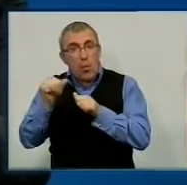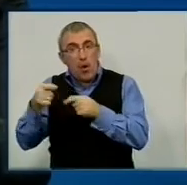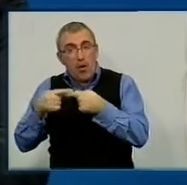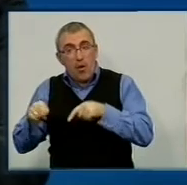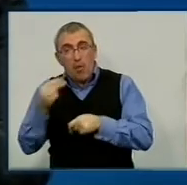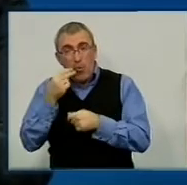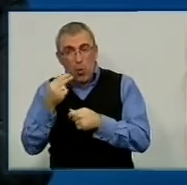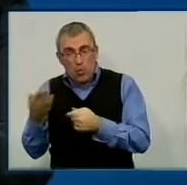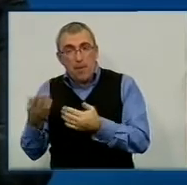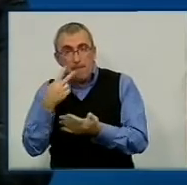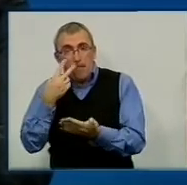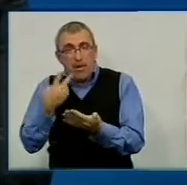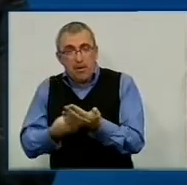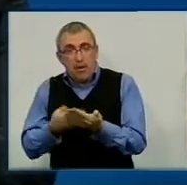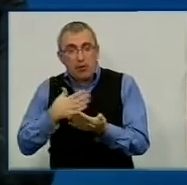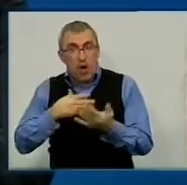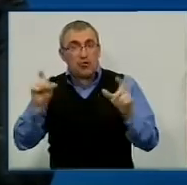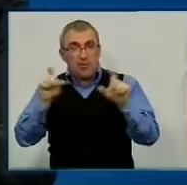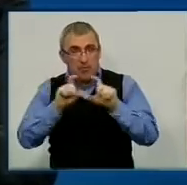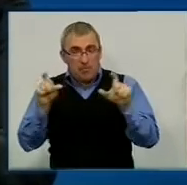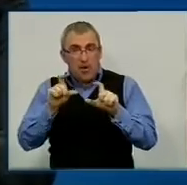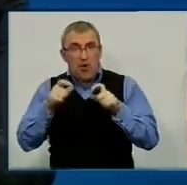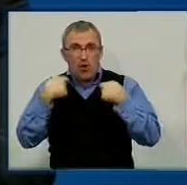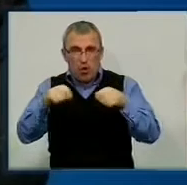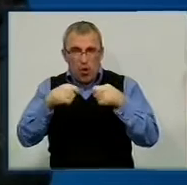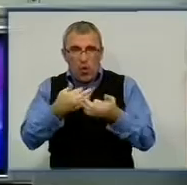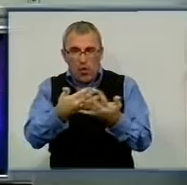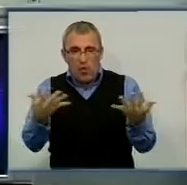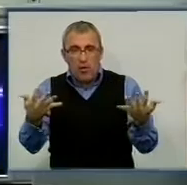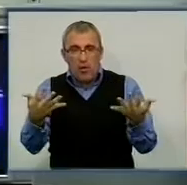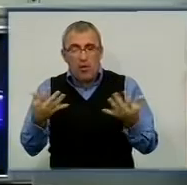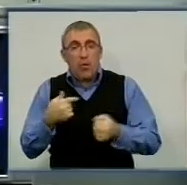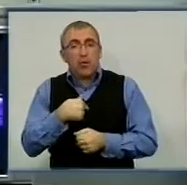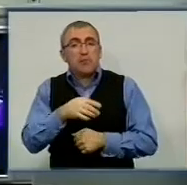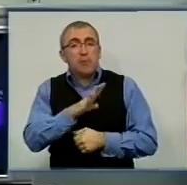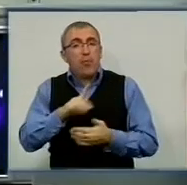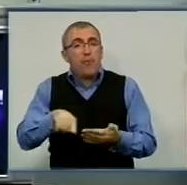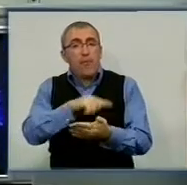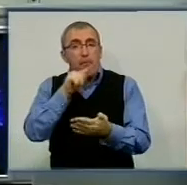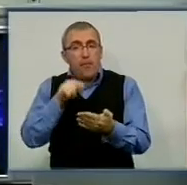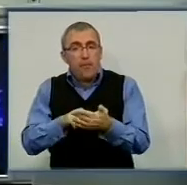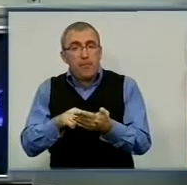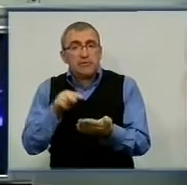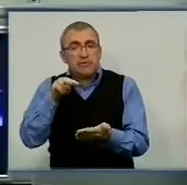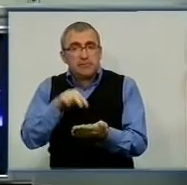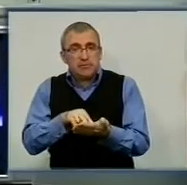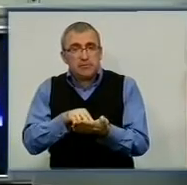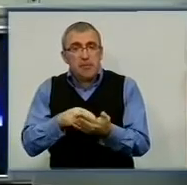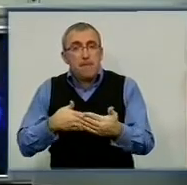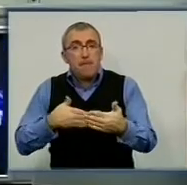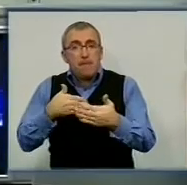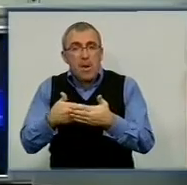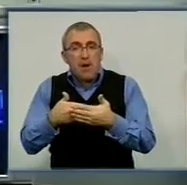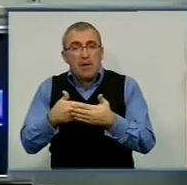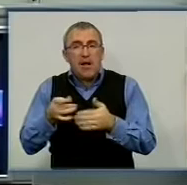продукція представлена сьогодні в наших магазинах мережевій торгівлі тут нема питань у нас були питання І ми ставили перед